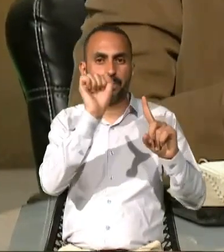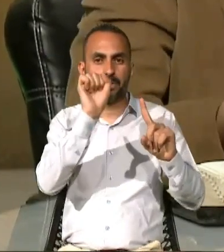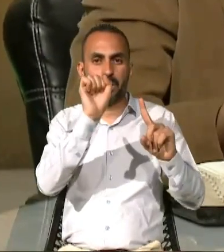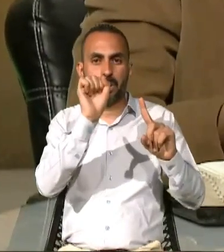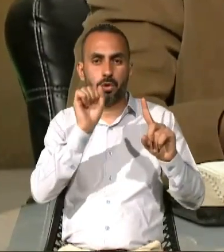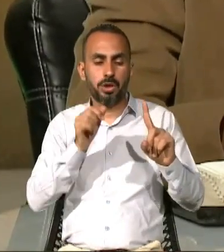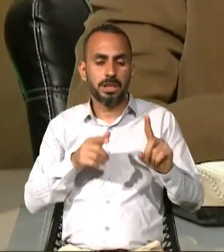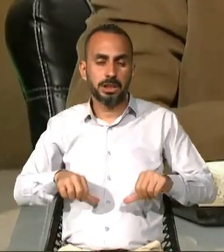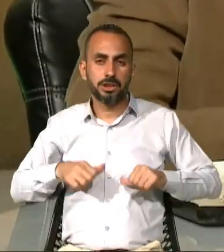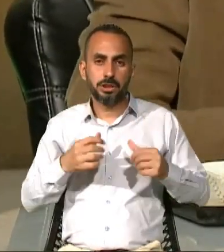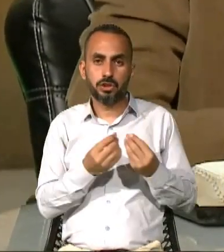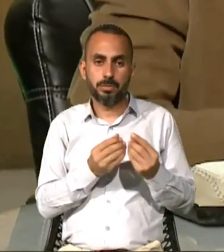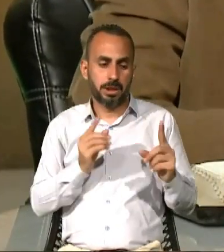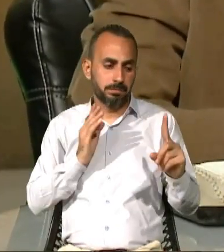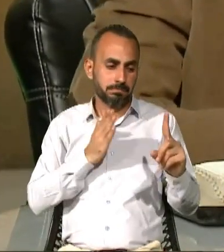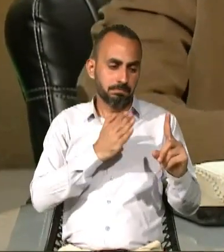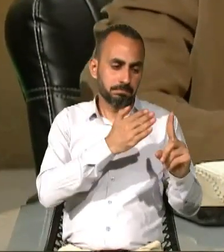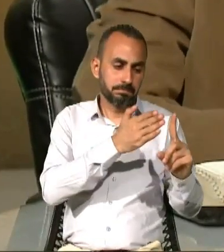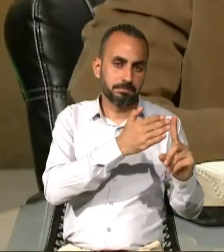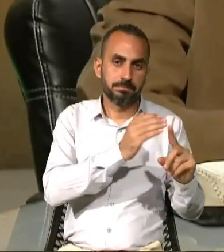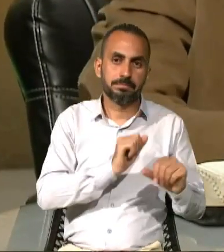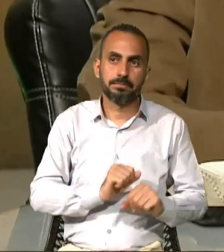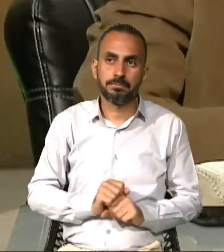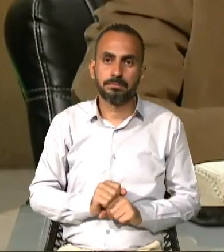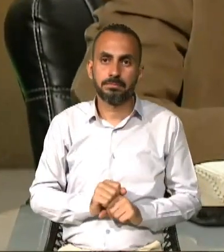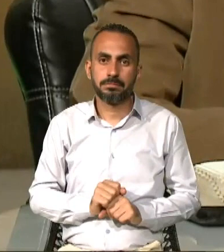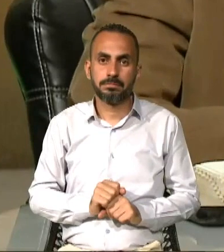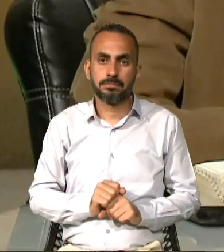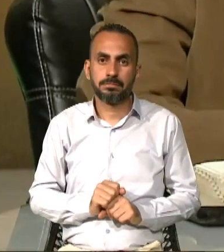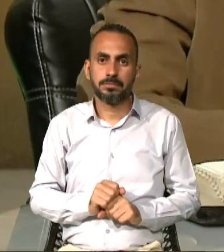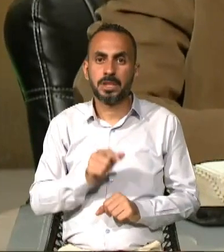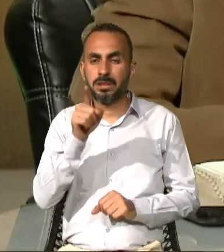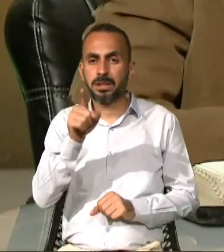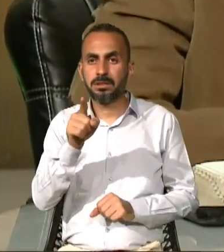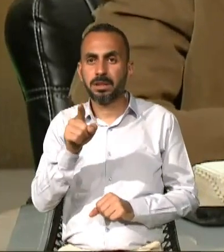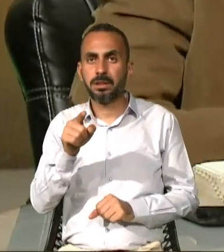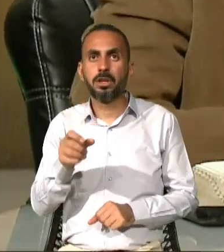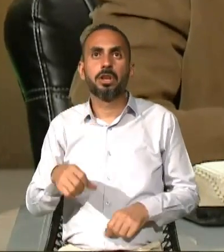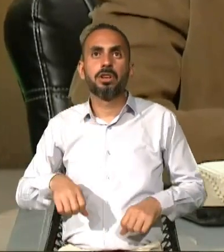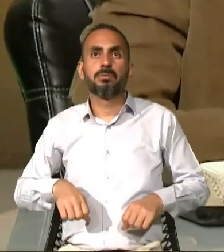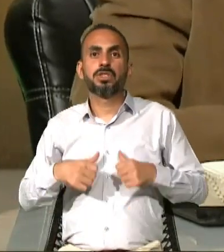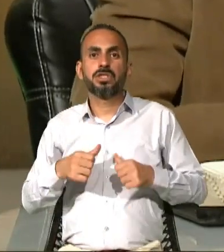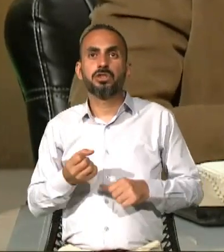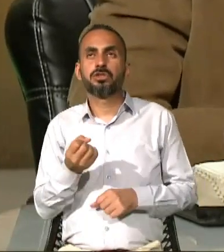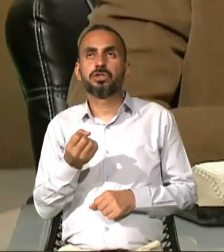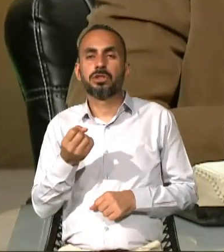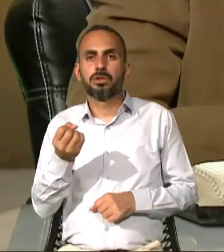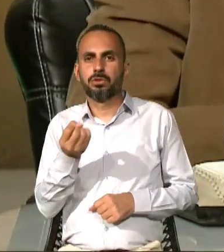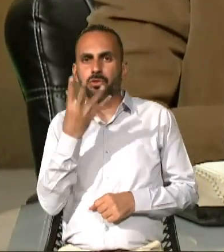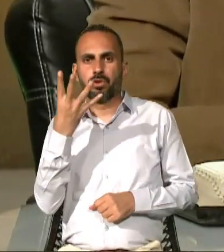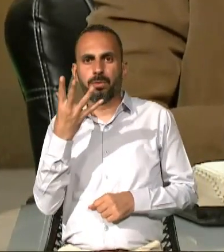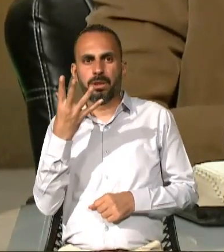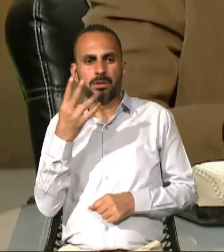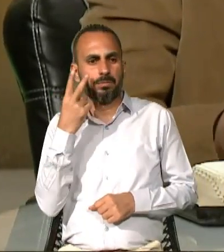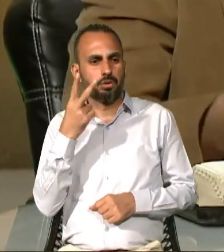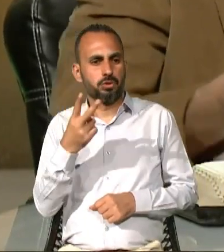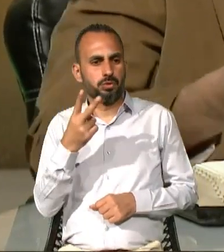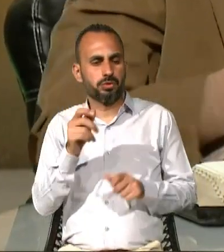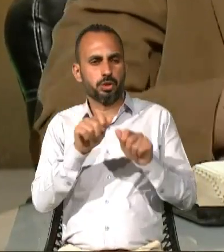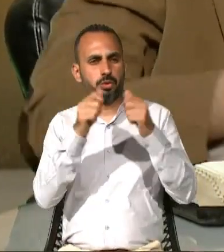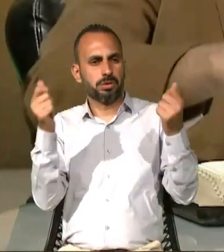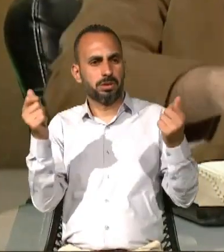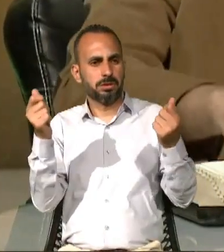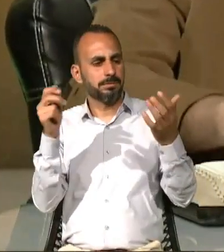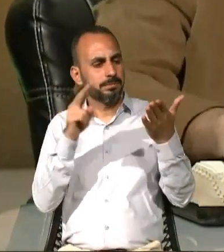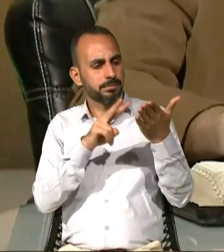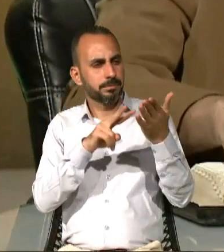يفتح الجورنان علشان يفتح حظك اليوم ولا الابراج ويقول ما سيحدث لحياتي. لا ده